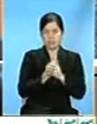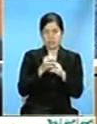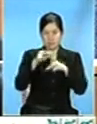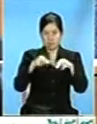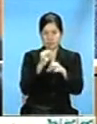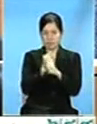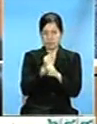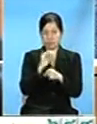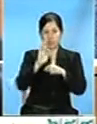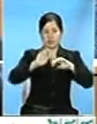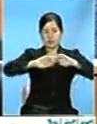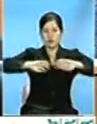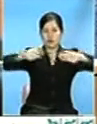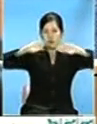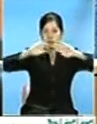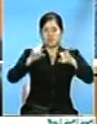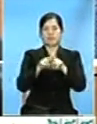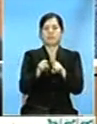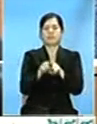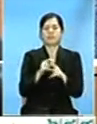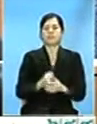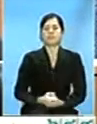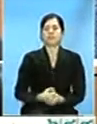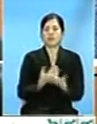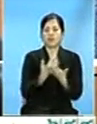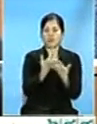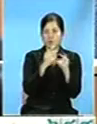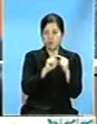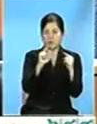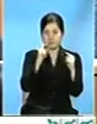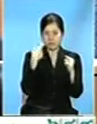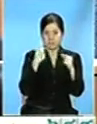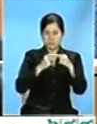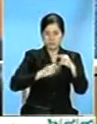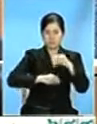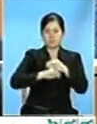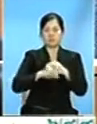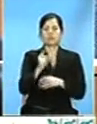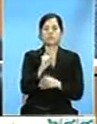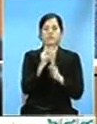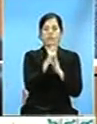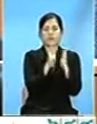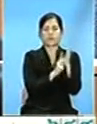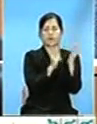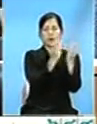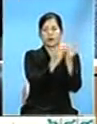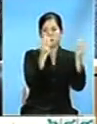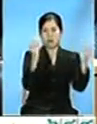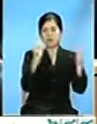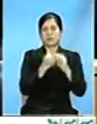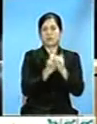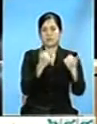ของรัฐบาลเช่นเดียวกันแต่มากไปกว่านั้นครับรัฐธรรมนูญฉบับปัจจุบันเนี่ย